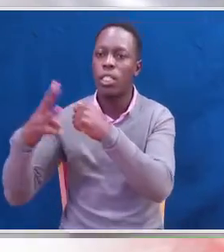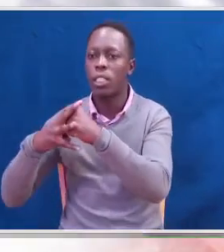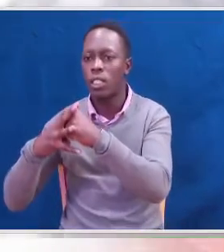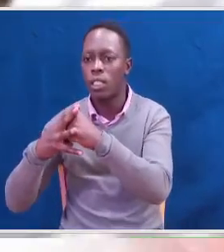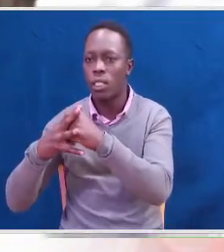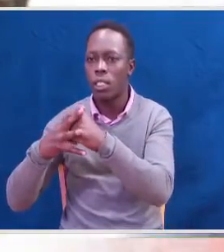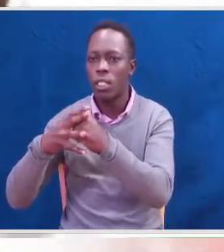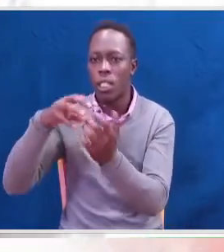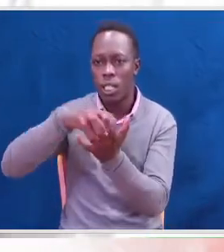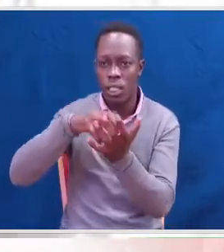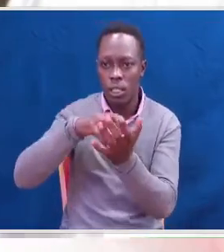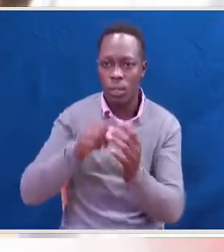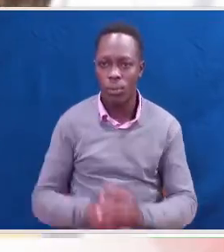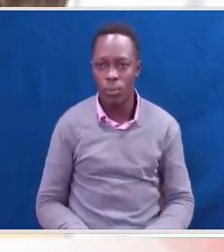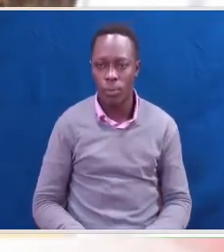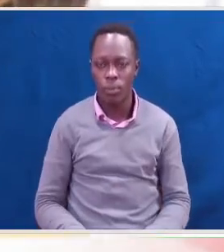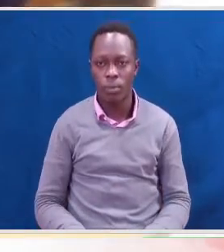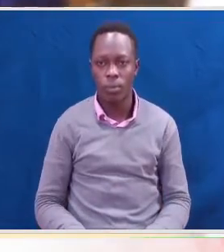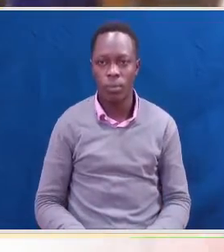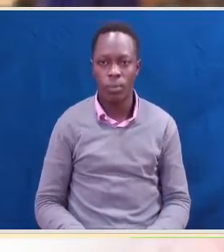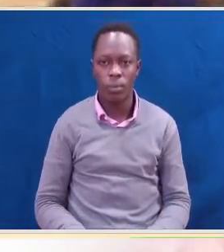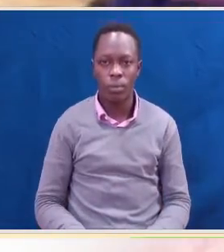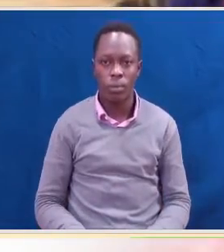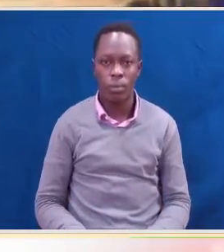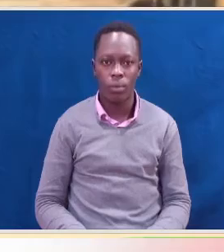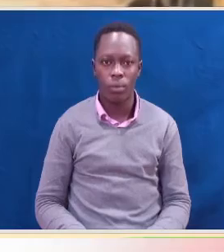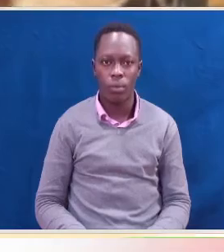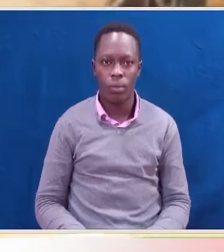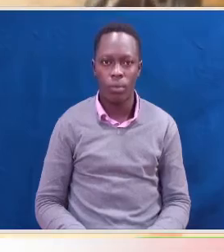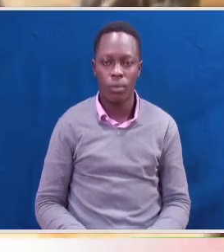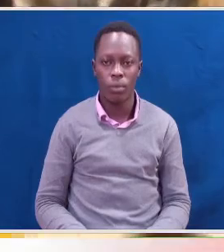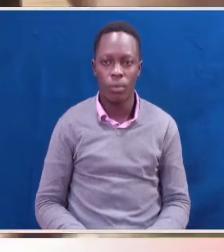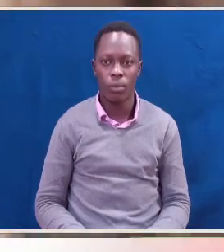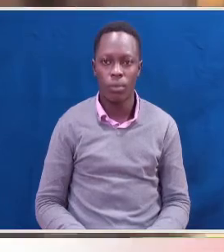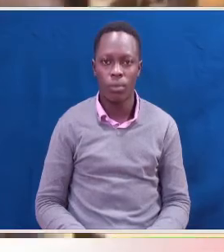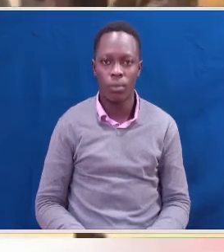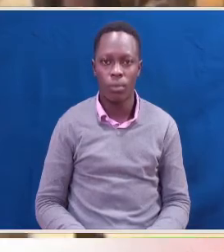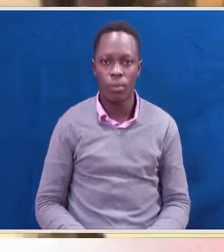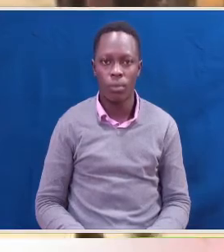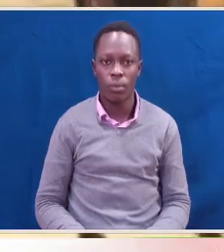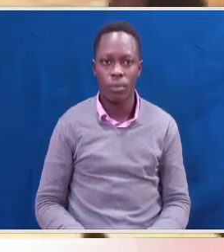mtawalia. Kutoka kaunti ya Bungoma, Kiarifia TV 47, mimi ni Mike Kagongo.